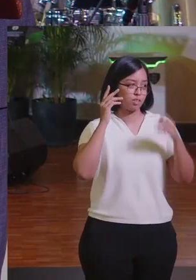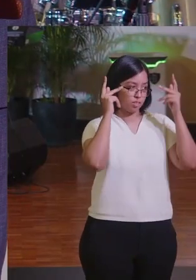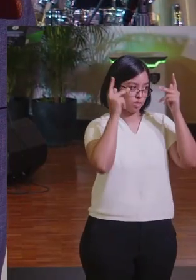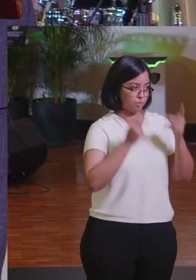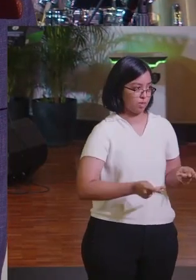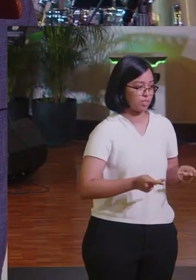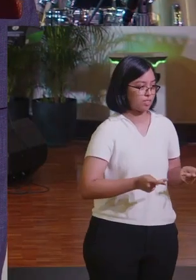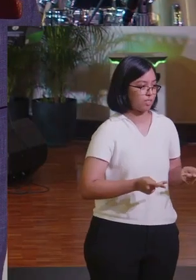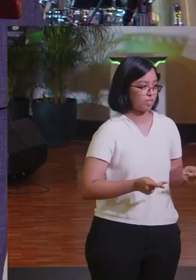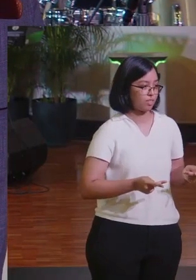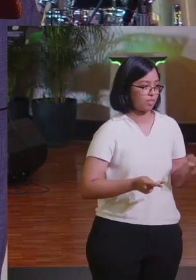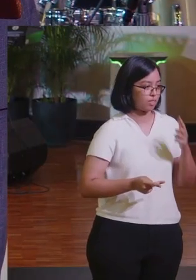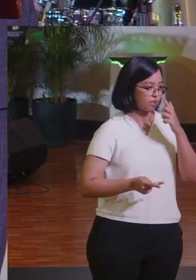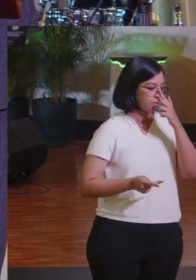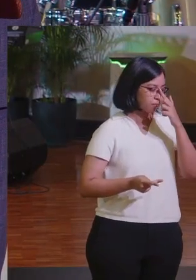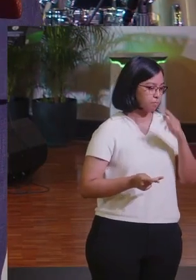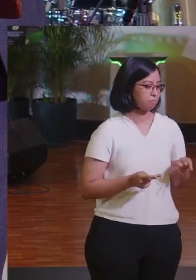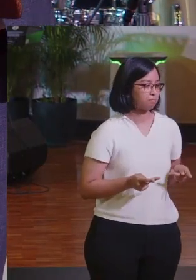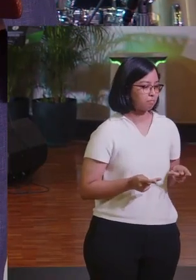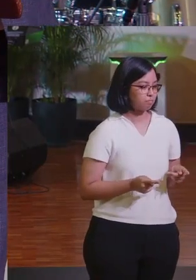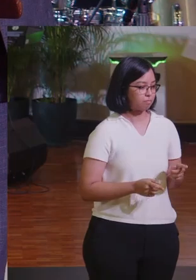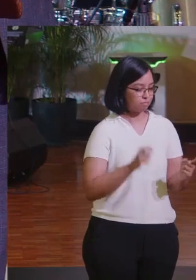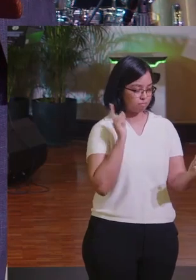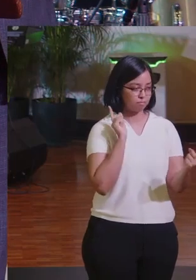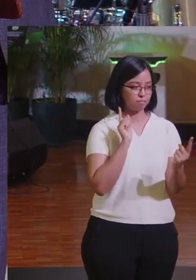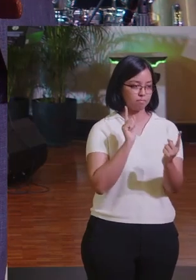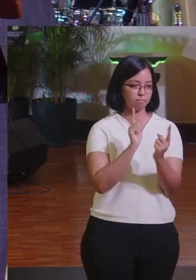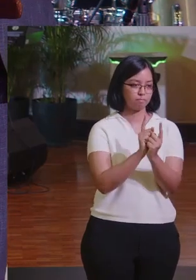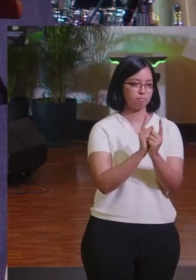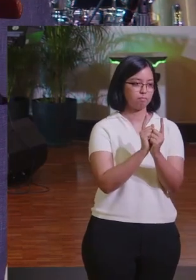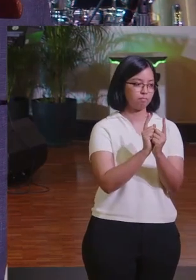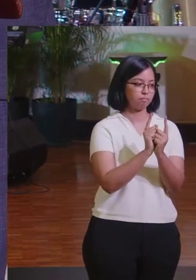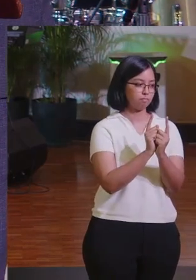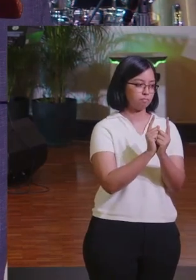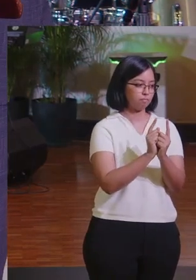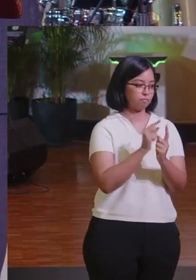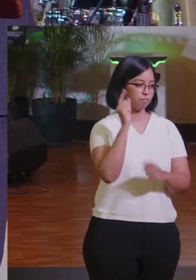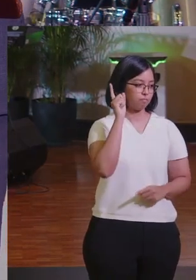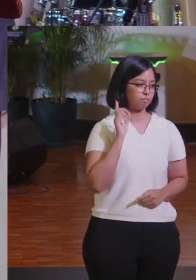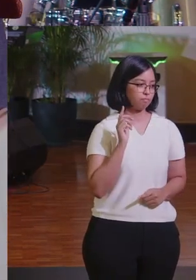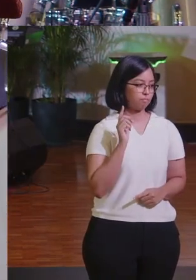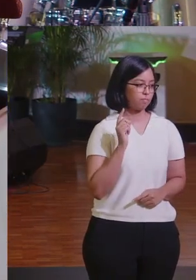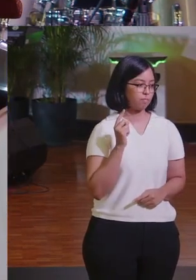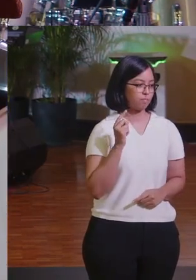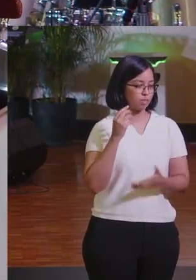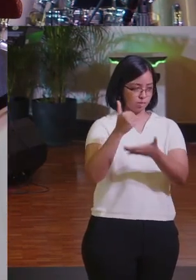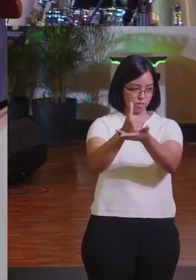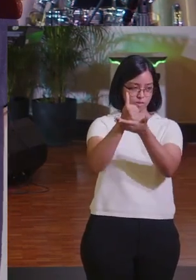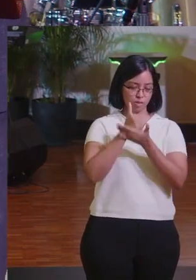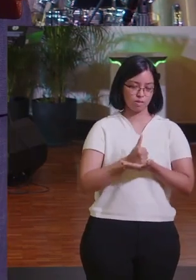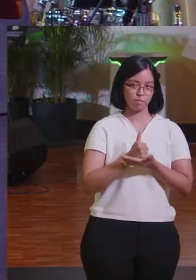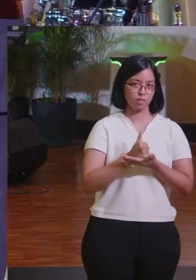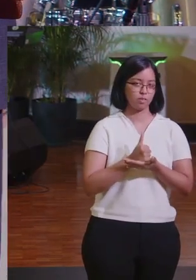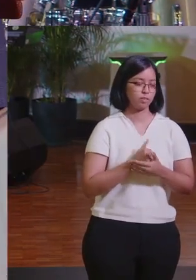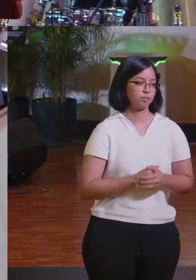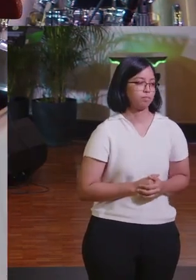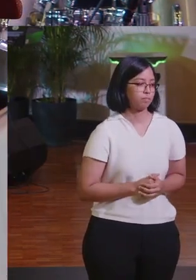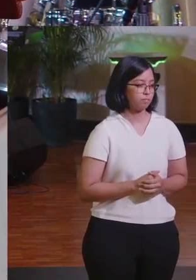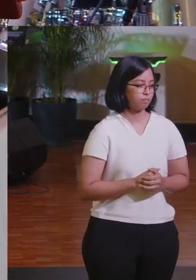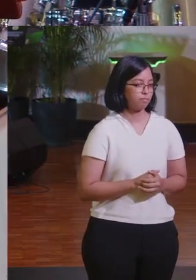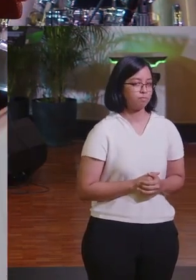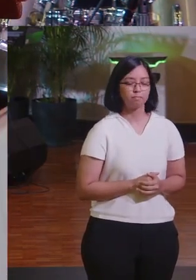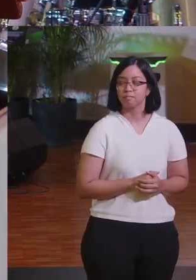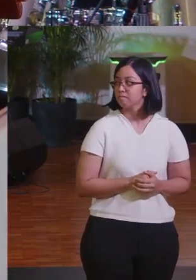pangunahan. Magtatagpo kita roon upang ako'y tulungan. Ang hirap ng